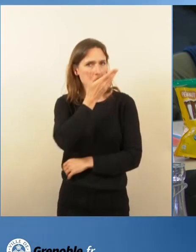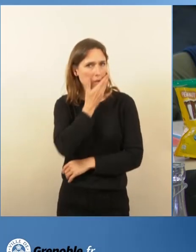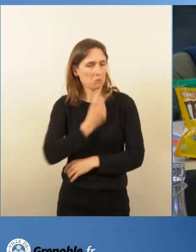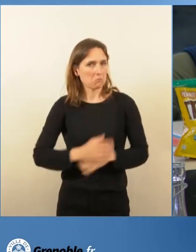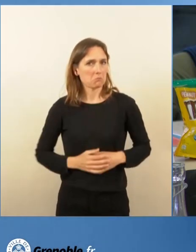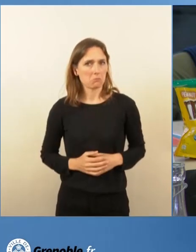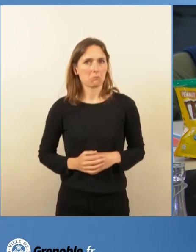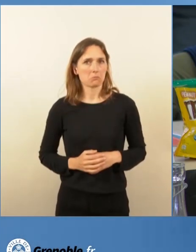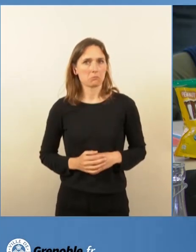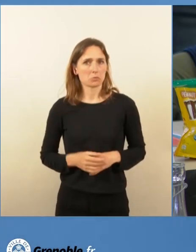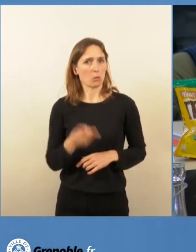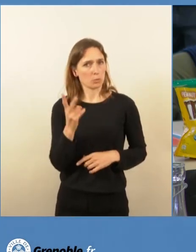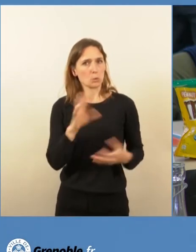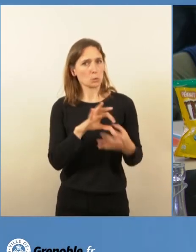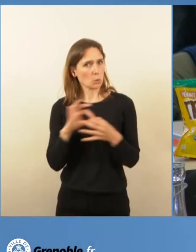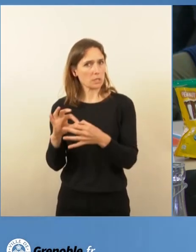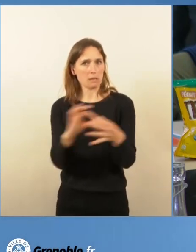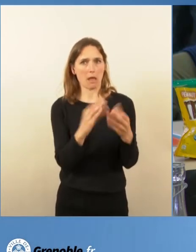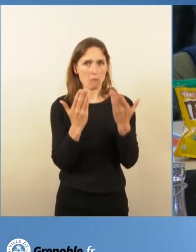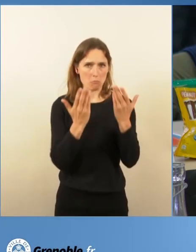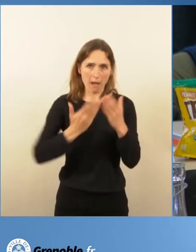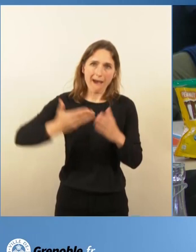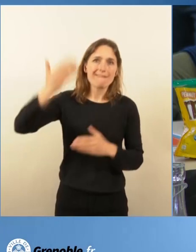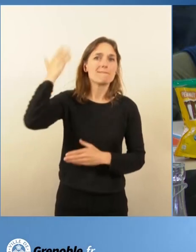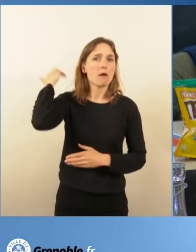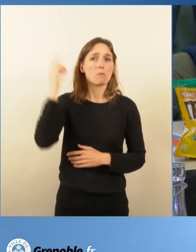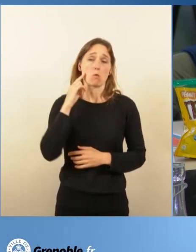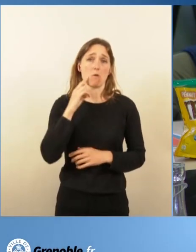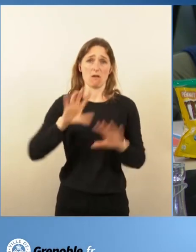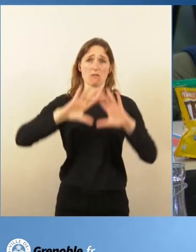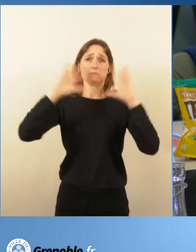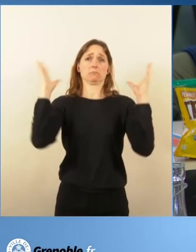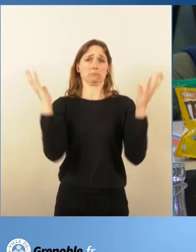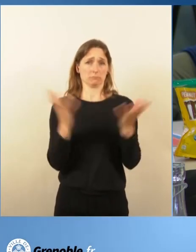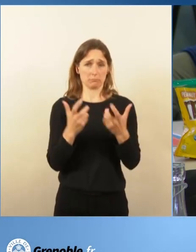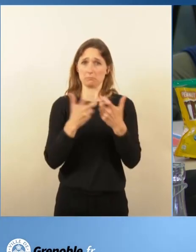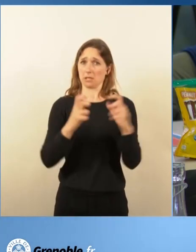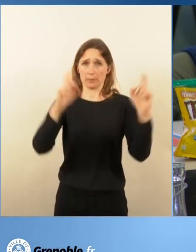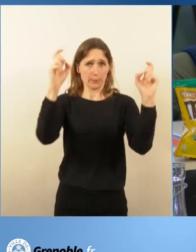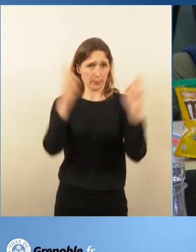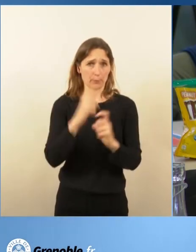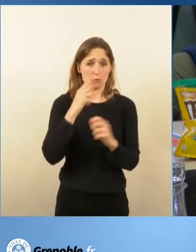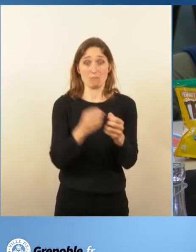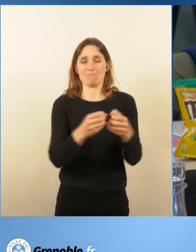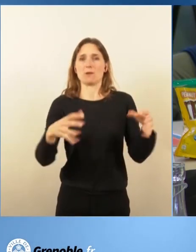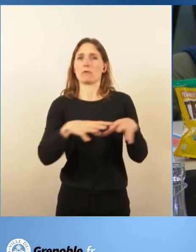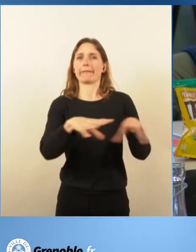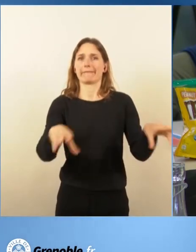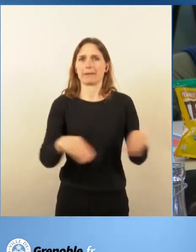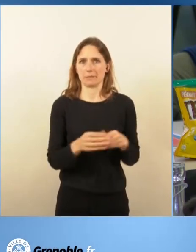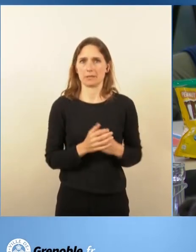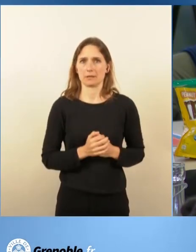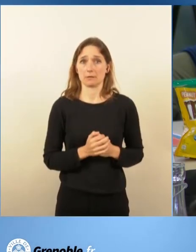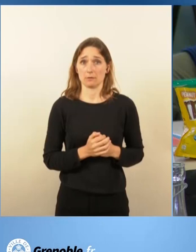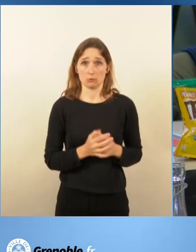plus solidaire au total pour les familles puisqu'il y a une baisse globale pour l'immense majorité des familles et qui a été très